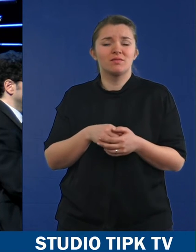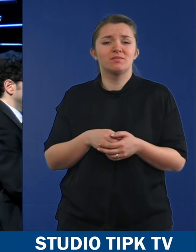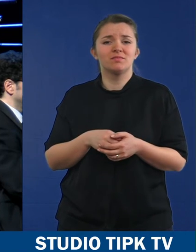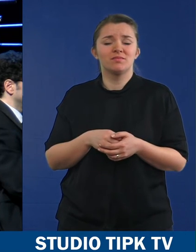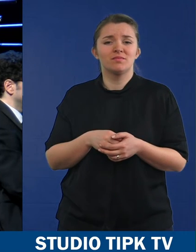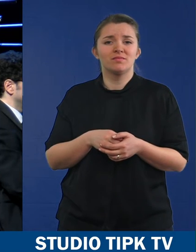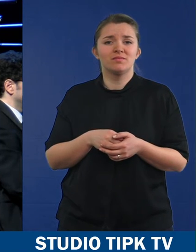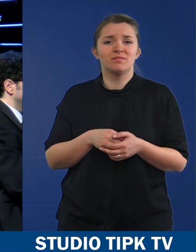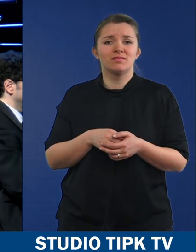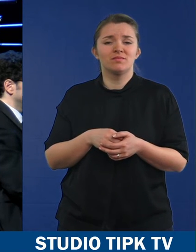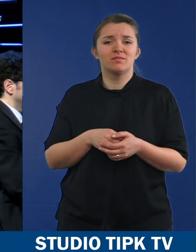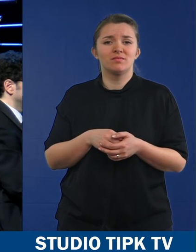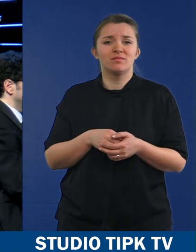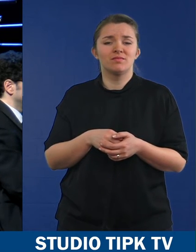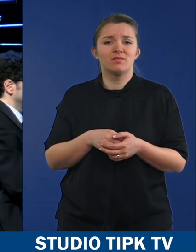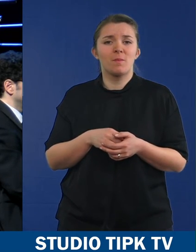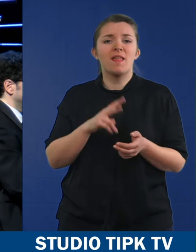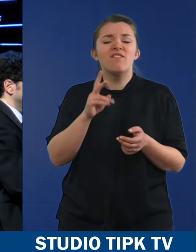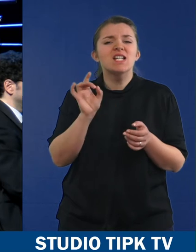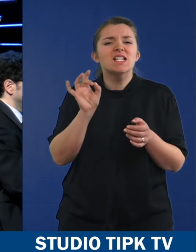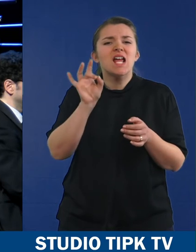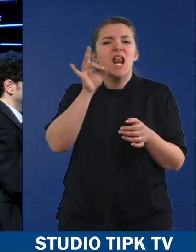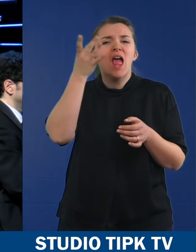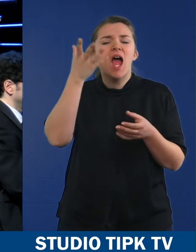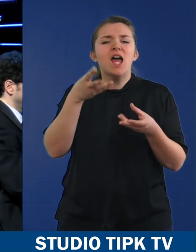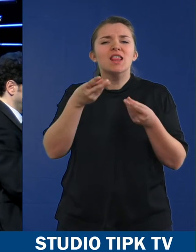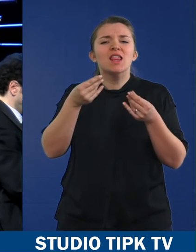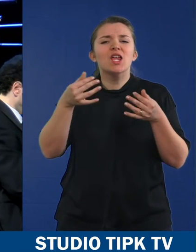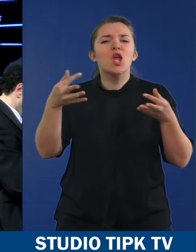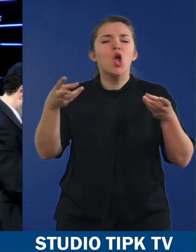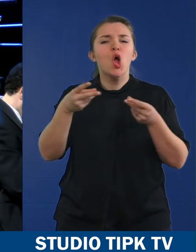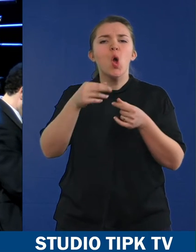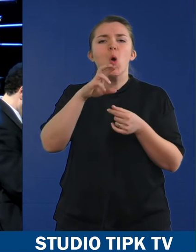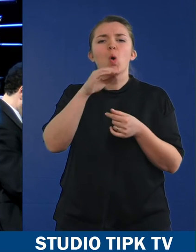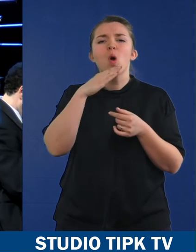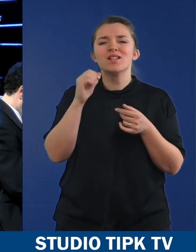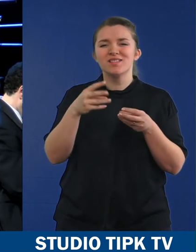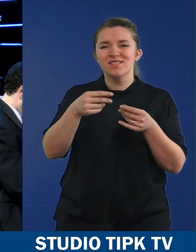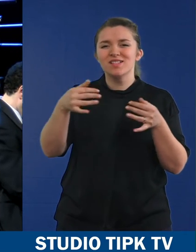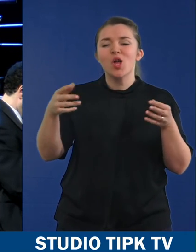Zlati rosijo